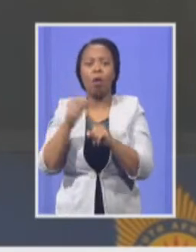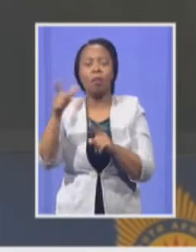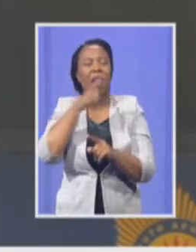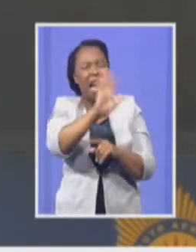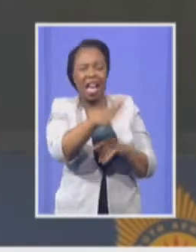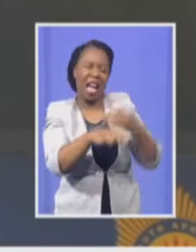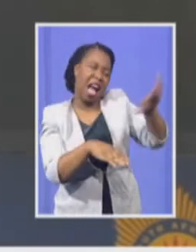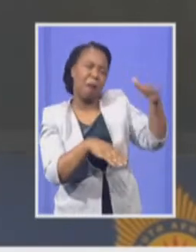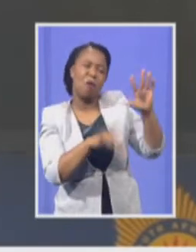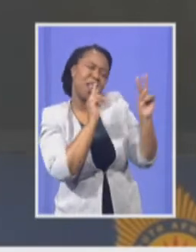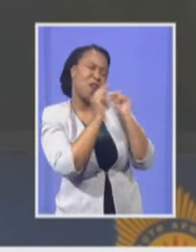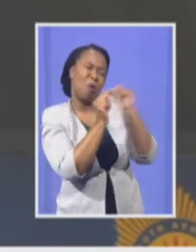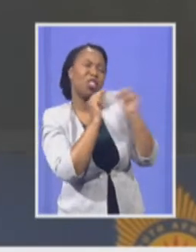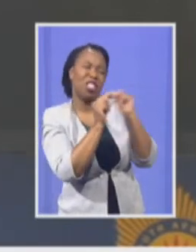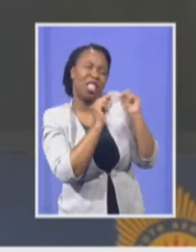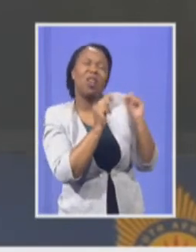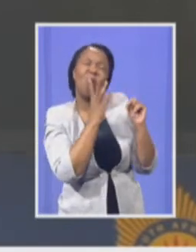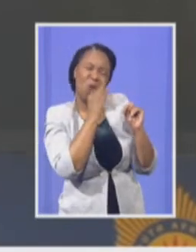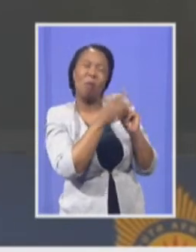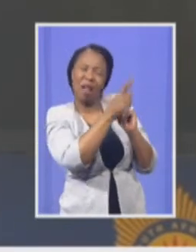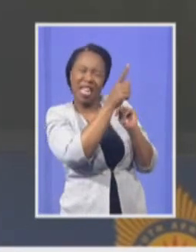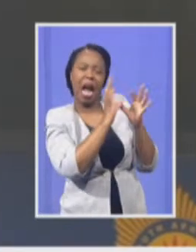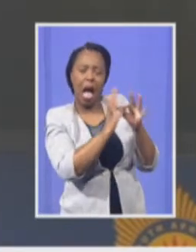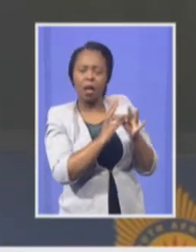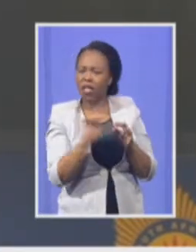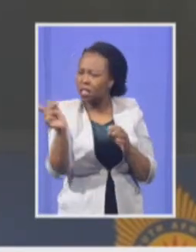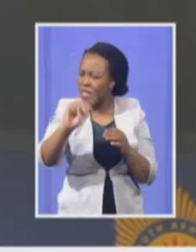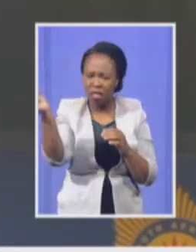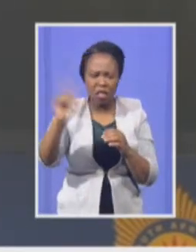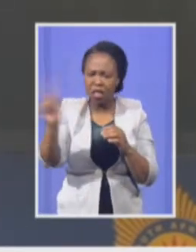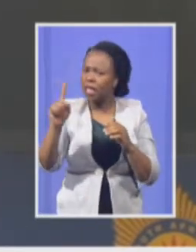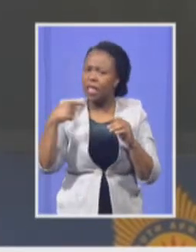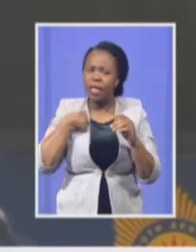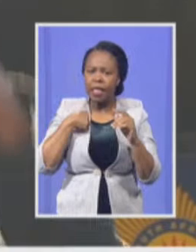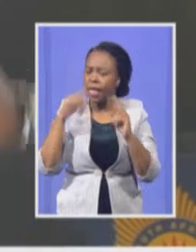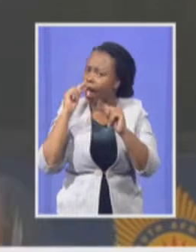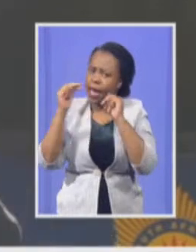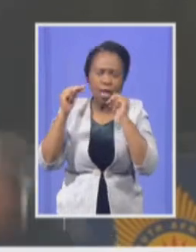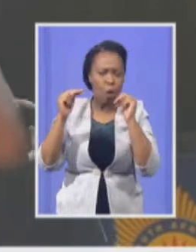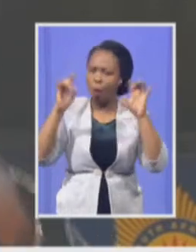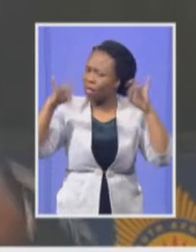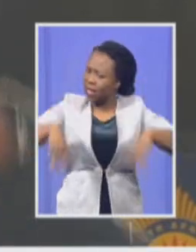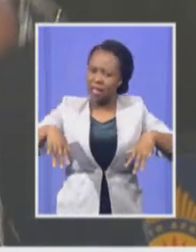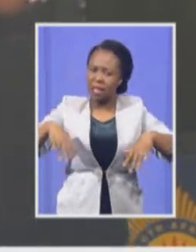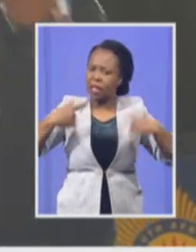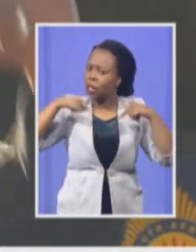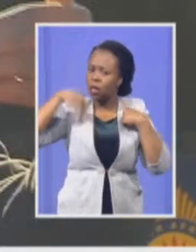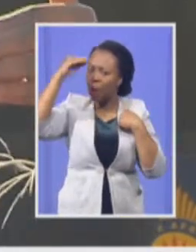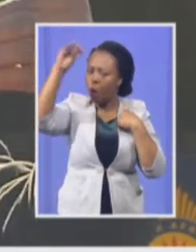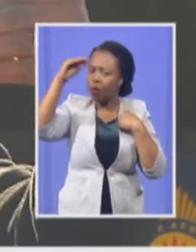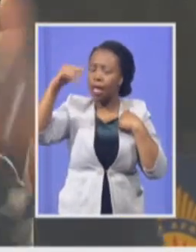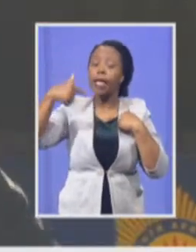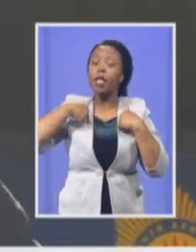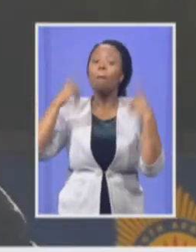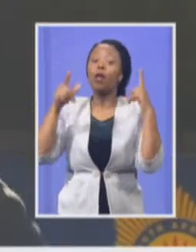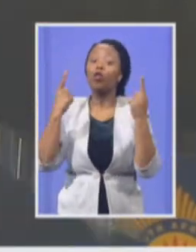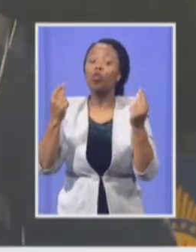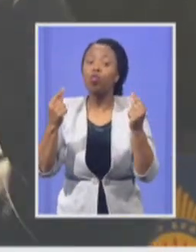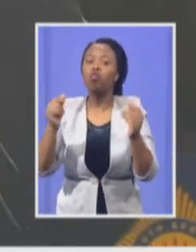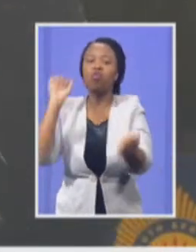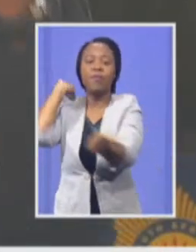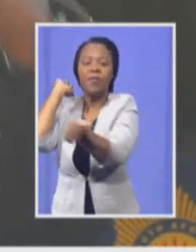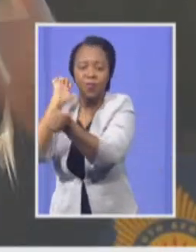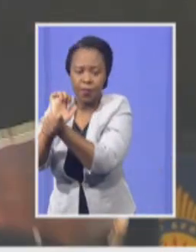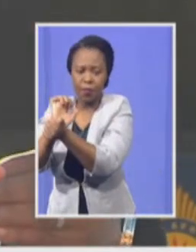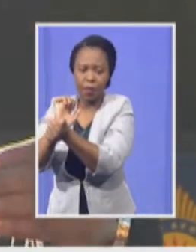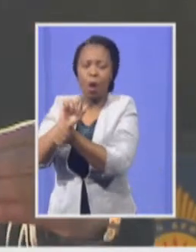ayo negotiate. You are not negotiators amaphoyisa. Okwethu kuhamba siyobopha lo muntu ngoba mawuthi